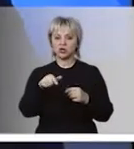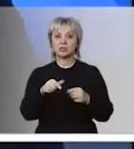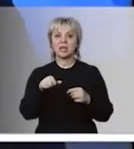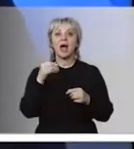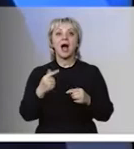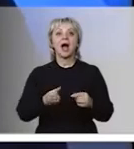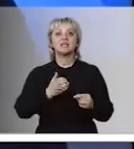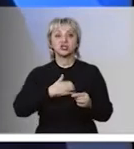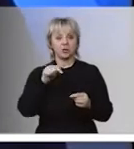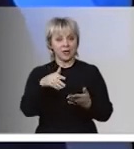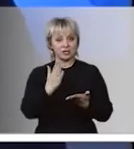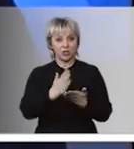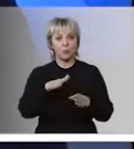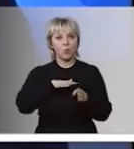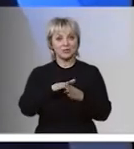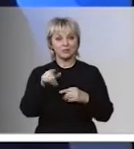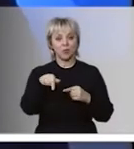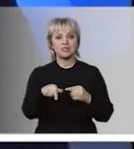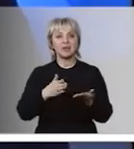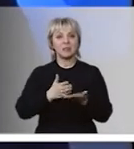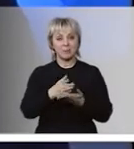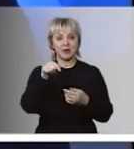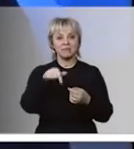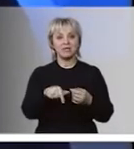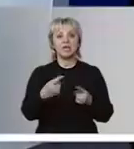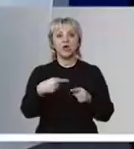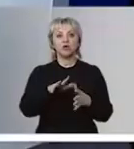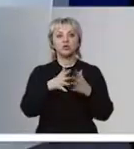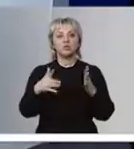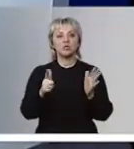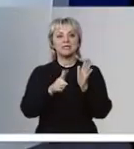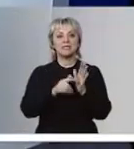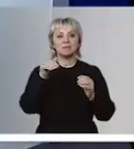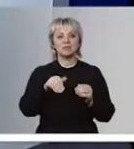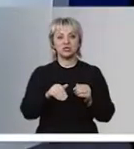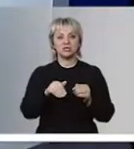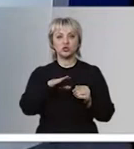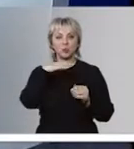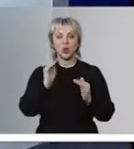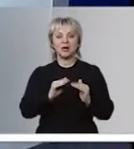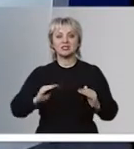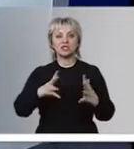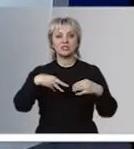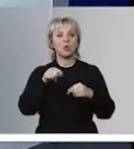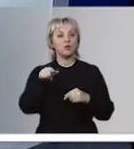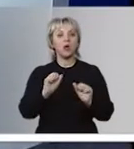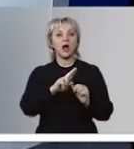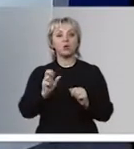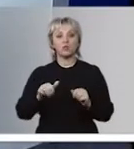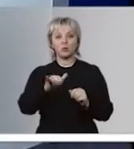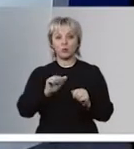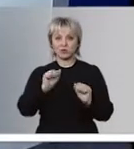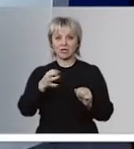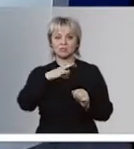А изъявили желание по использованию его направления, это более 7 тысяч многодетных семей. А куда его можно